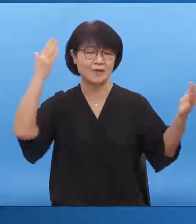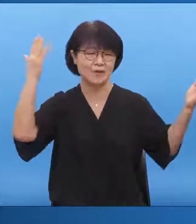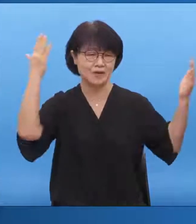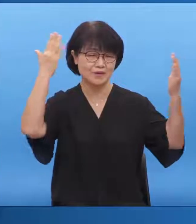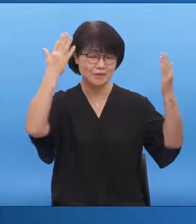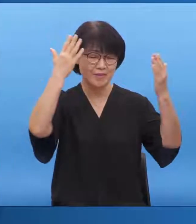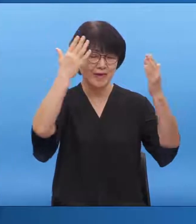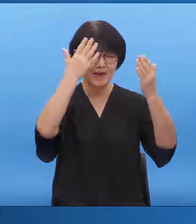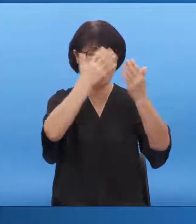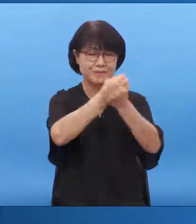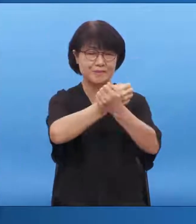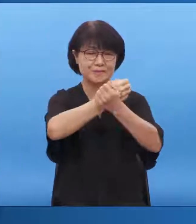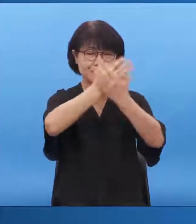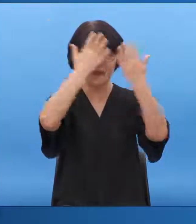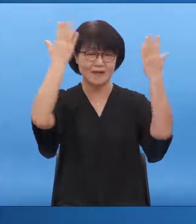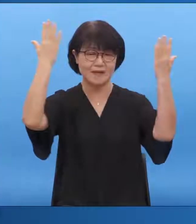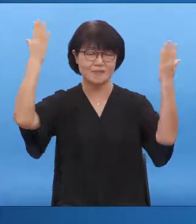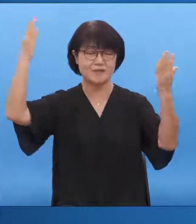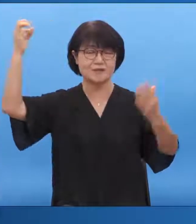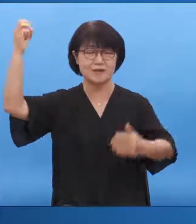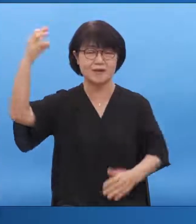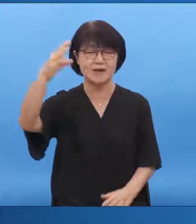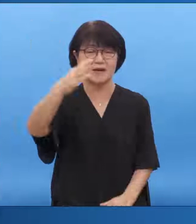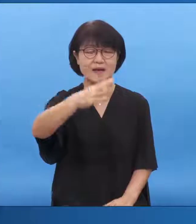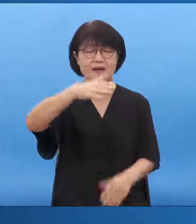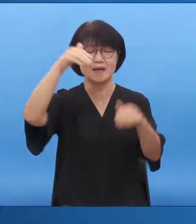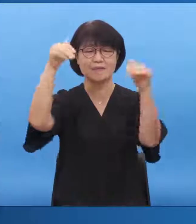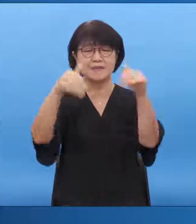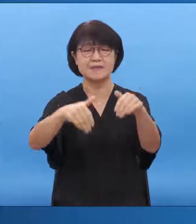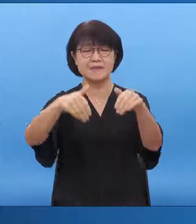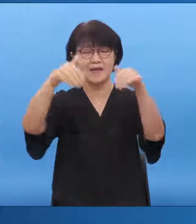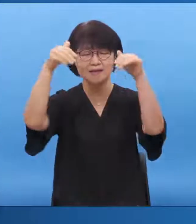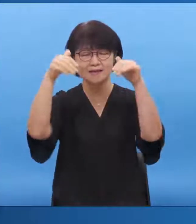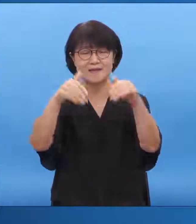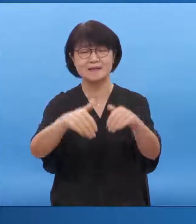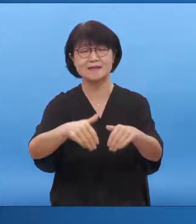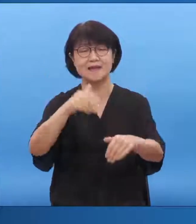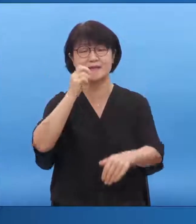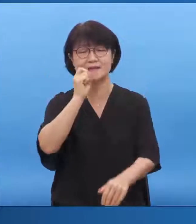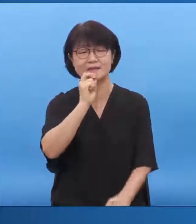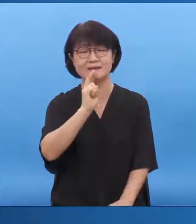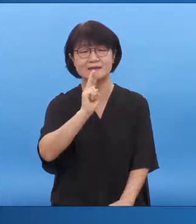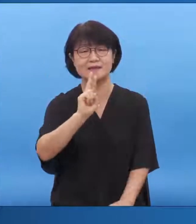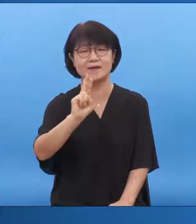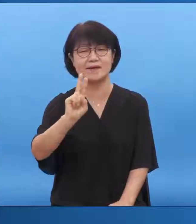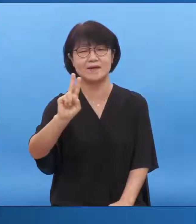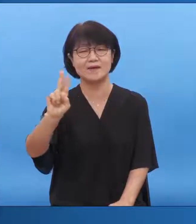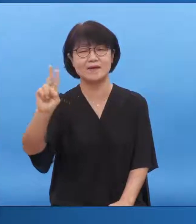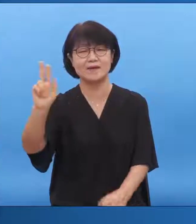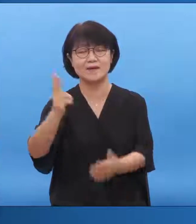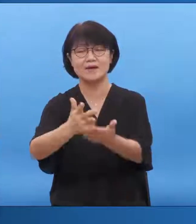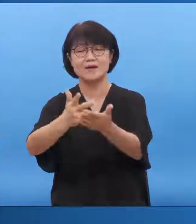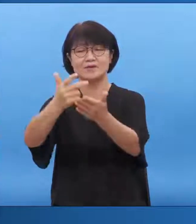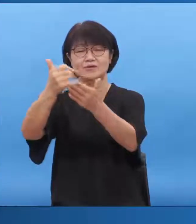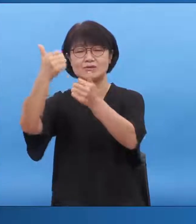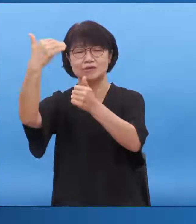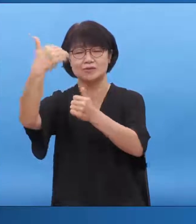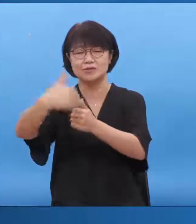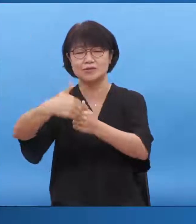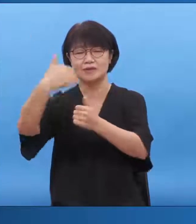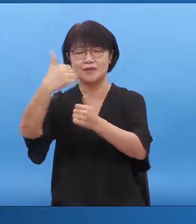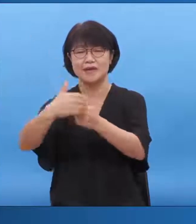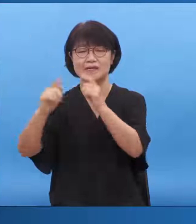죄로 어둠 밤 밝게 비춰라. 빛의 사자들이여